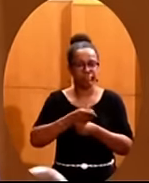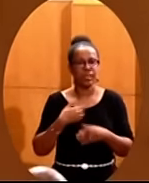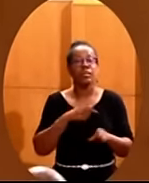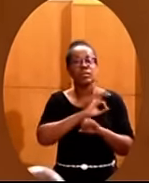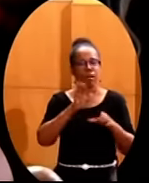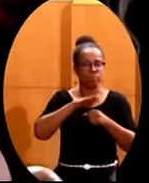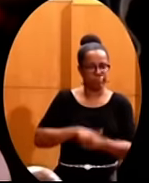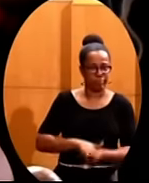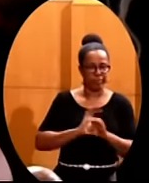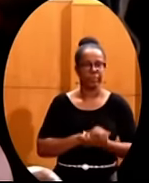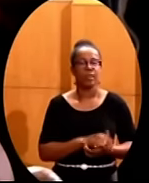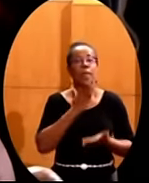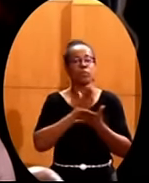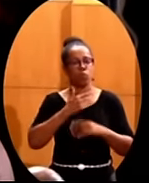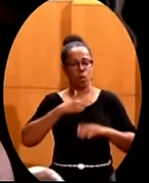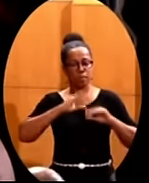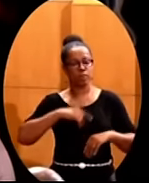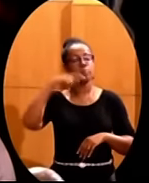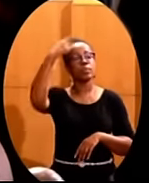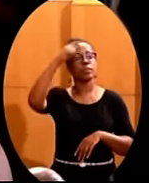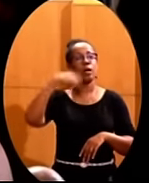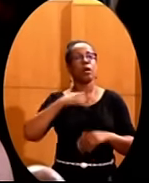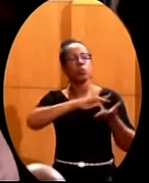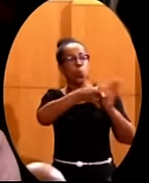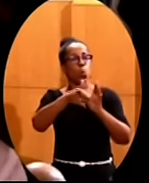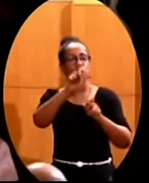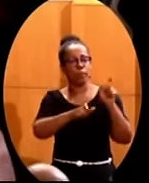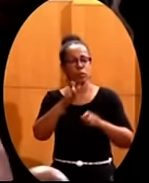car je suis le président de tous les